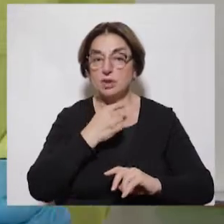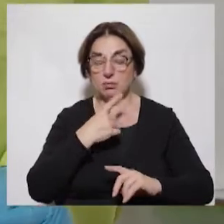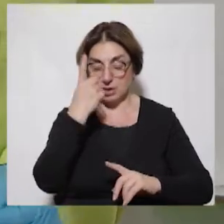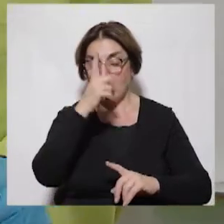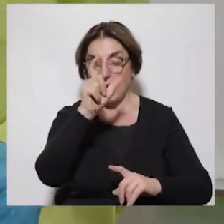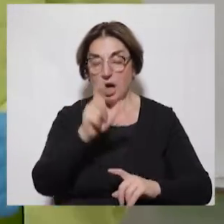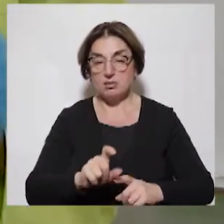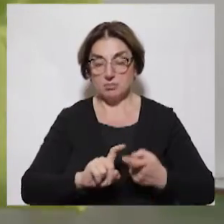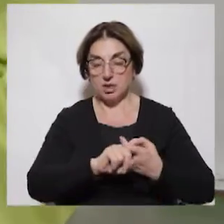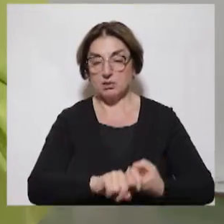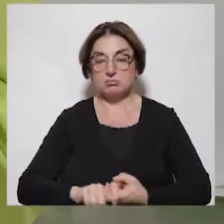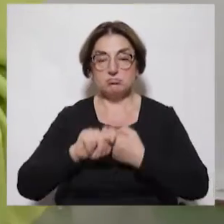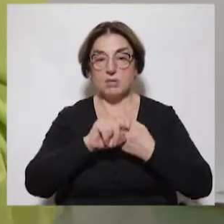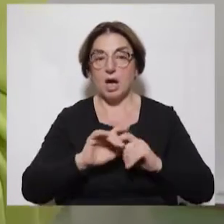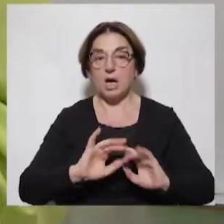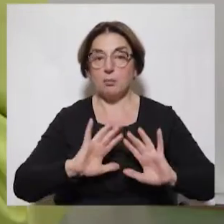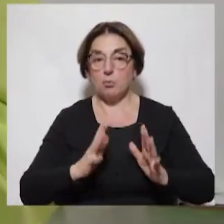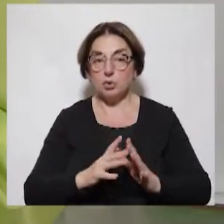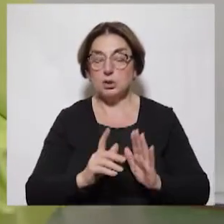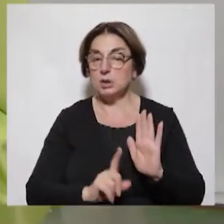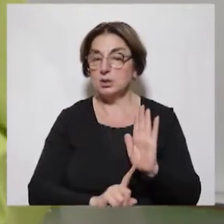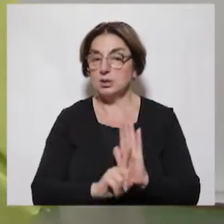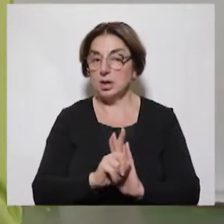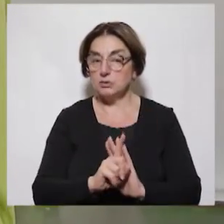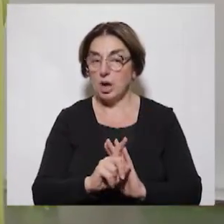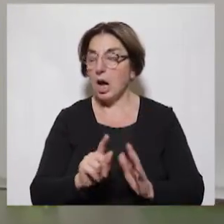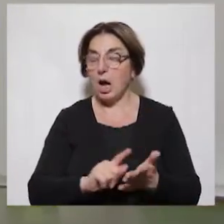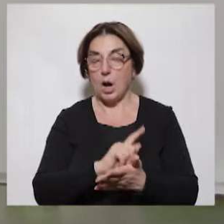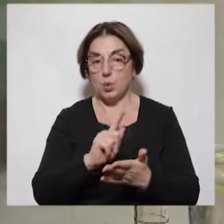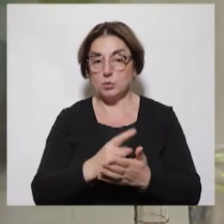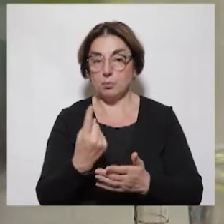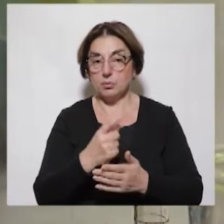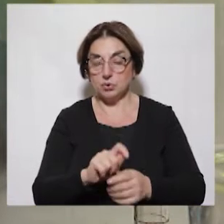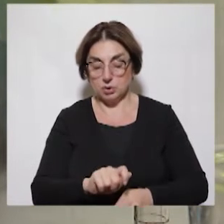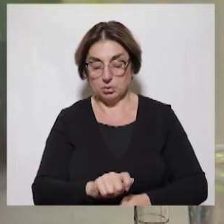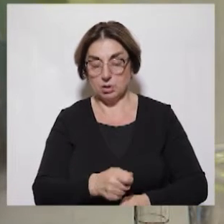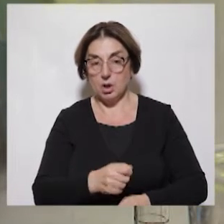ეს დავდოთ აქ და დავიწყოთ პროცესი. პირველ რიგში ჩავრთოთ ქურა.